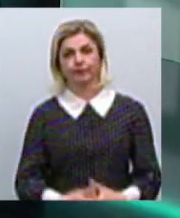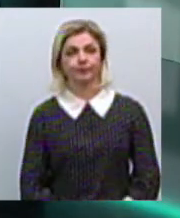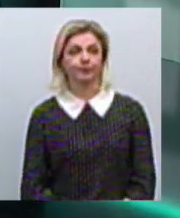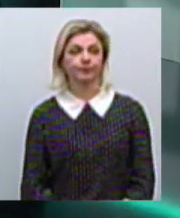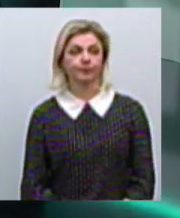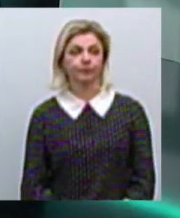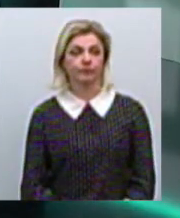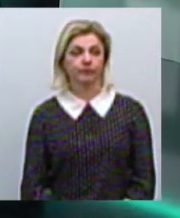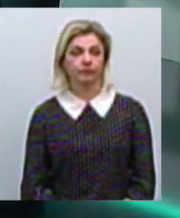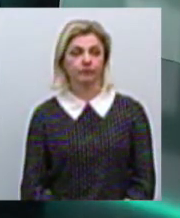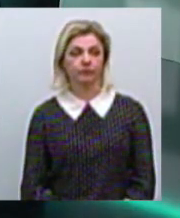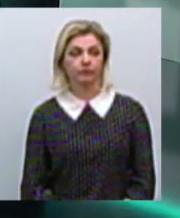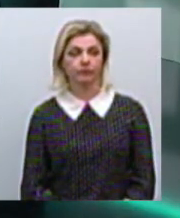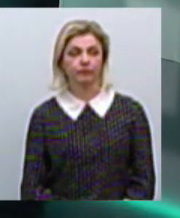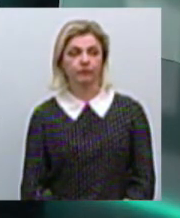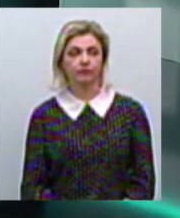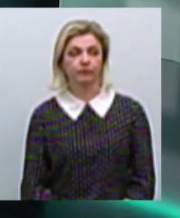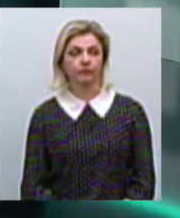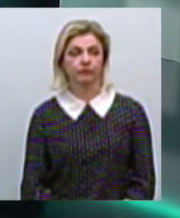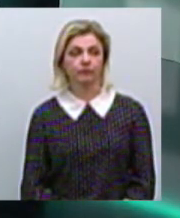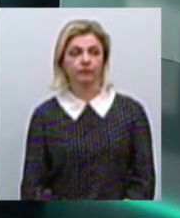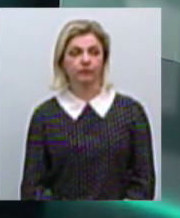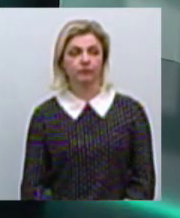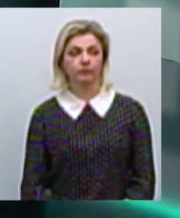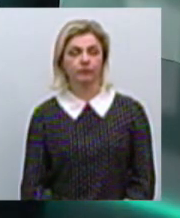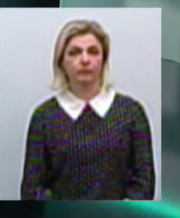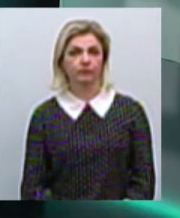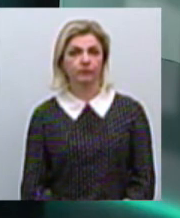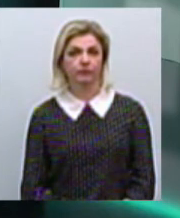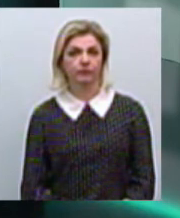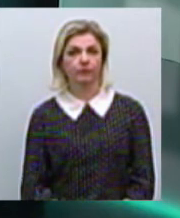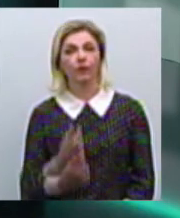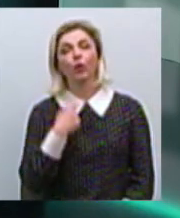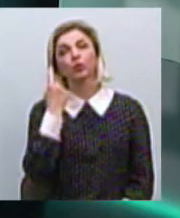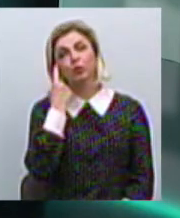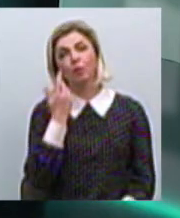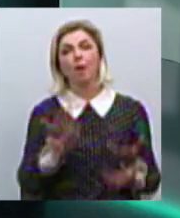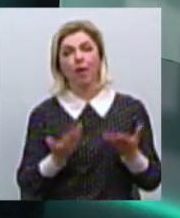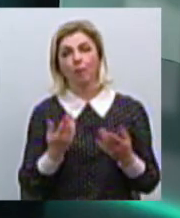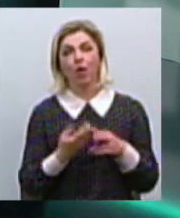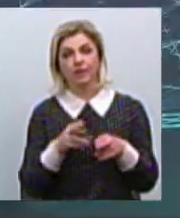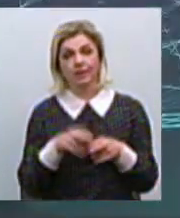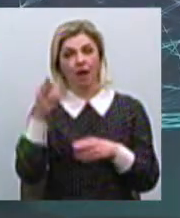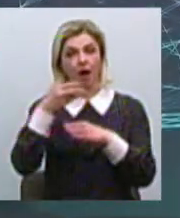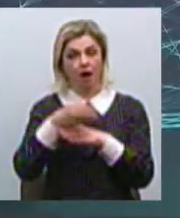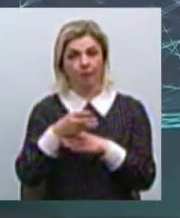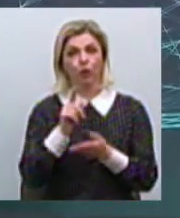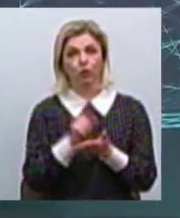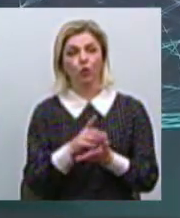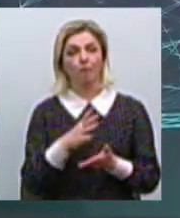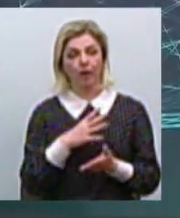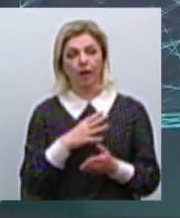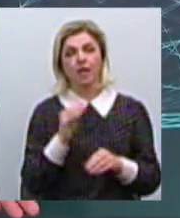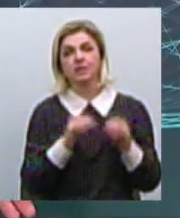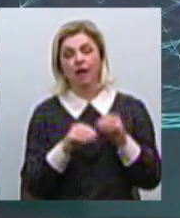спереду. А друге, це, ну, я думаю, що, мабуть, то комплекс має бути складений